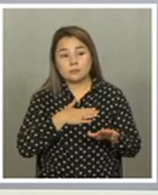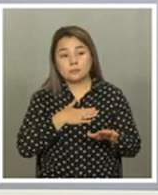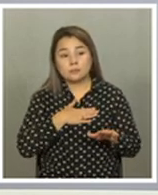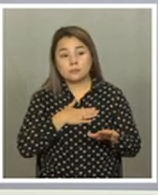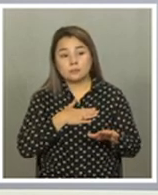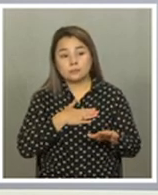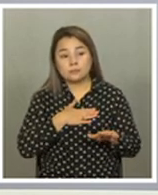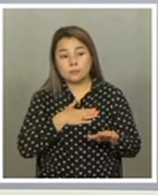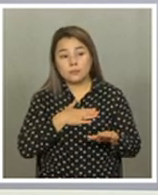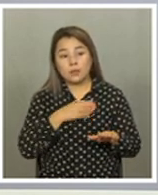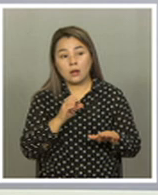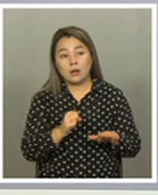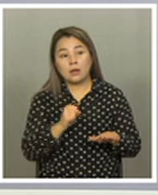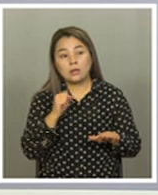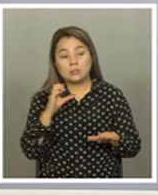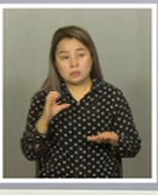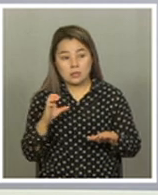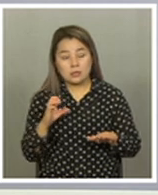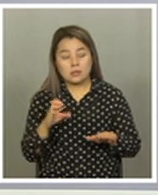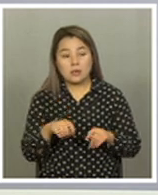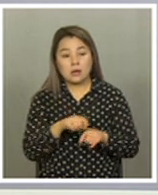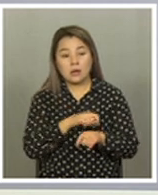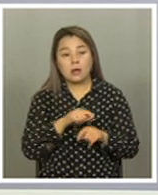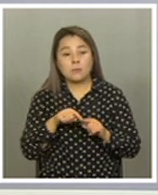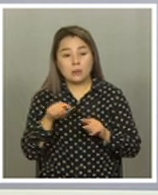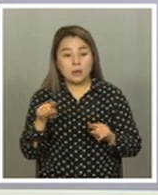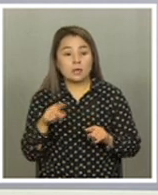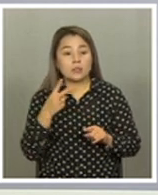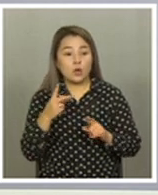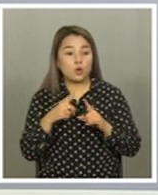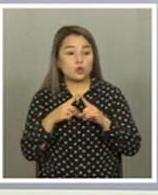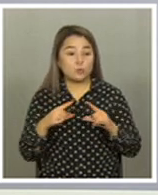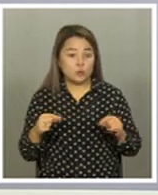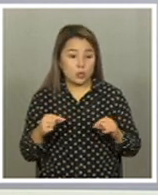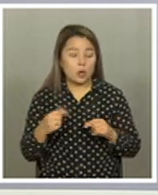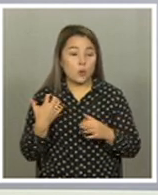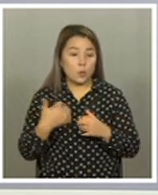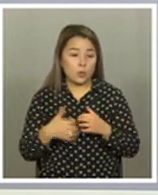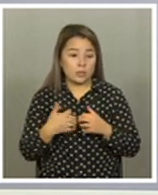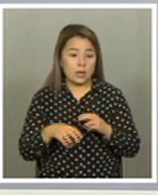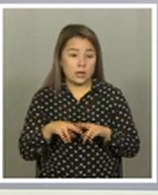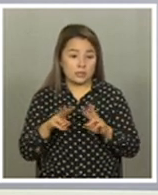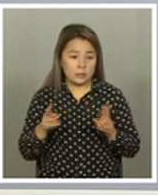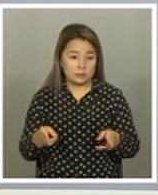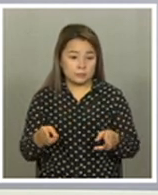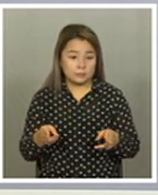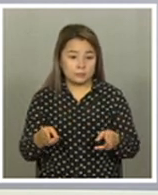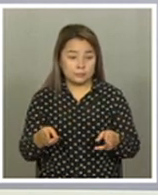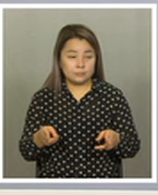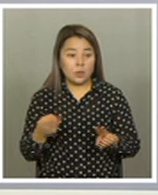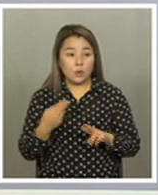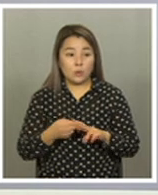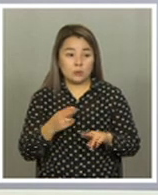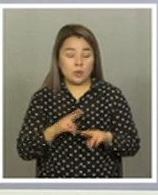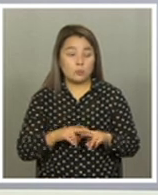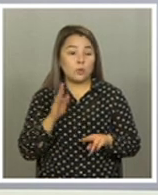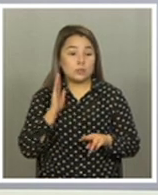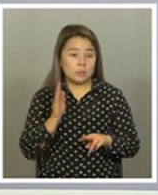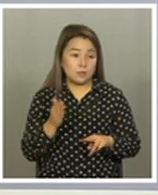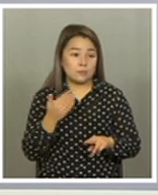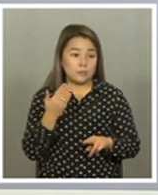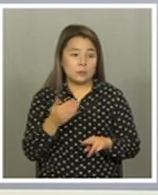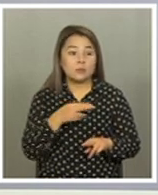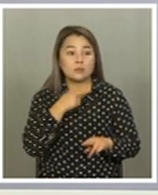мынау атсы қабырғасы екі үшбұрышқада ортақ. Солай ғой? Олай болса, енді қарайық.